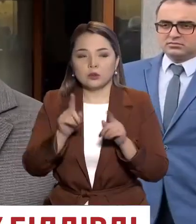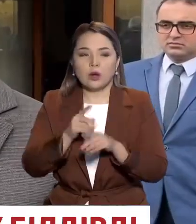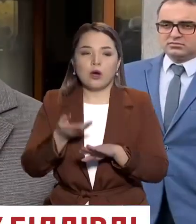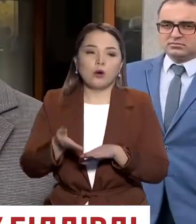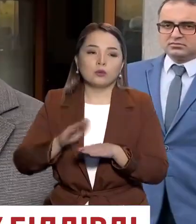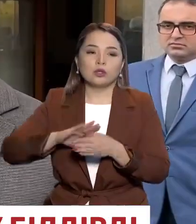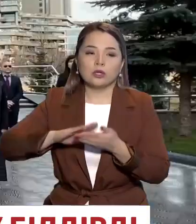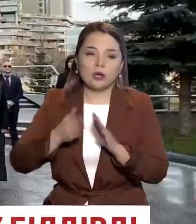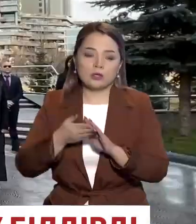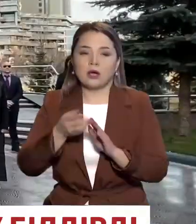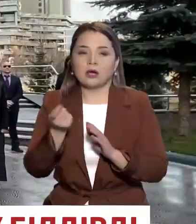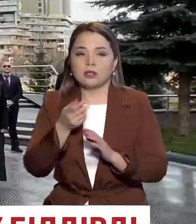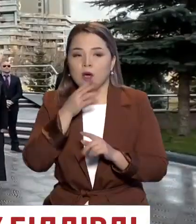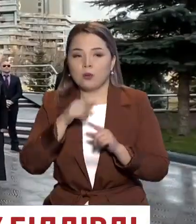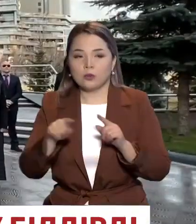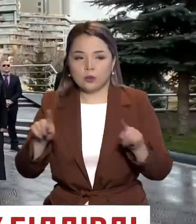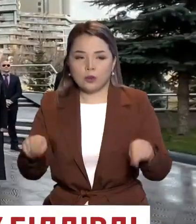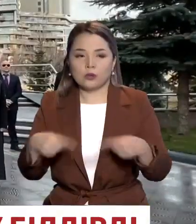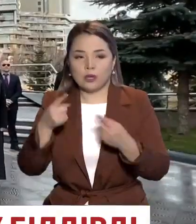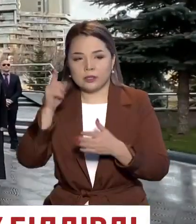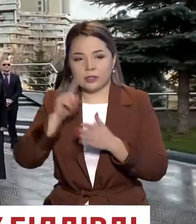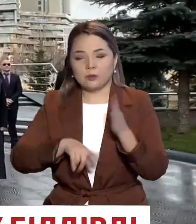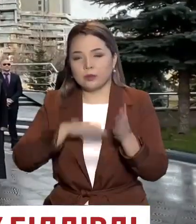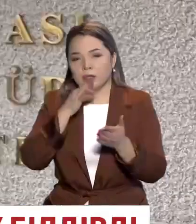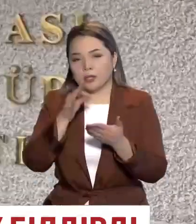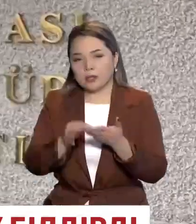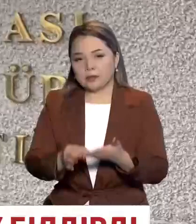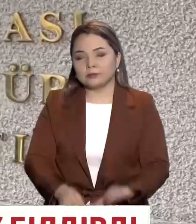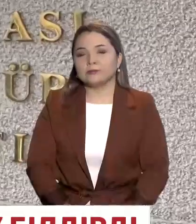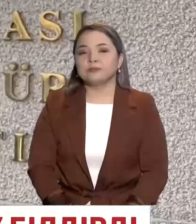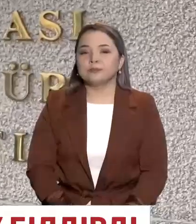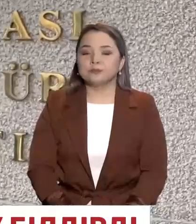аз уақытта оңалатынына сенім білдірген болатын.